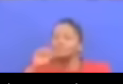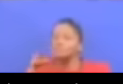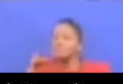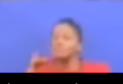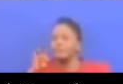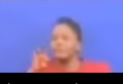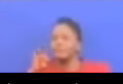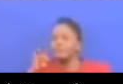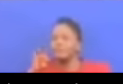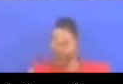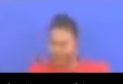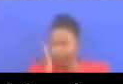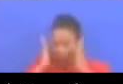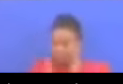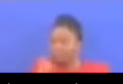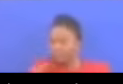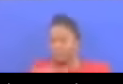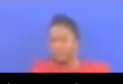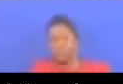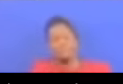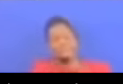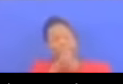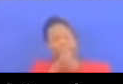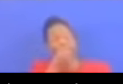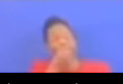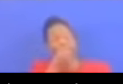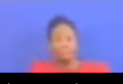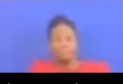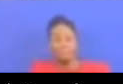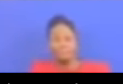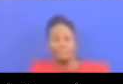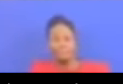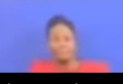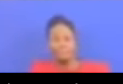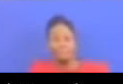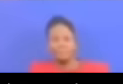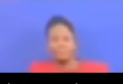mheshimiwa spika naomba nimpe taarifa mzungumzaji